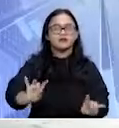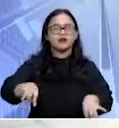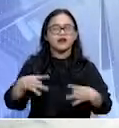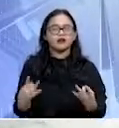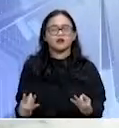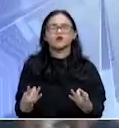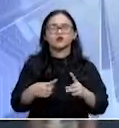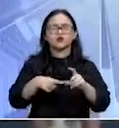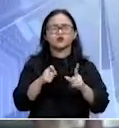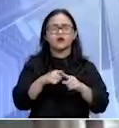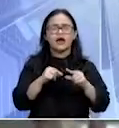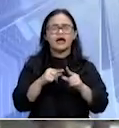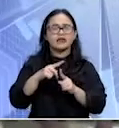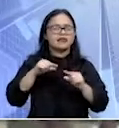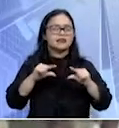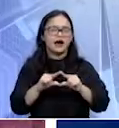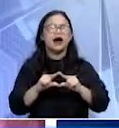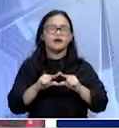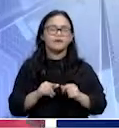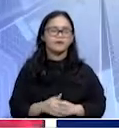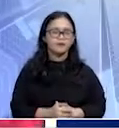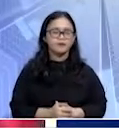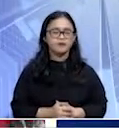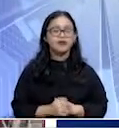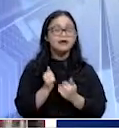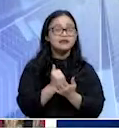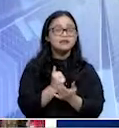Surakarta. Ini merupakan suatu